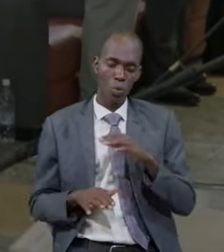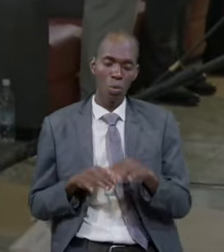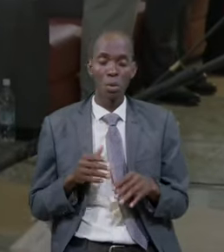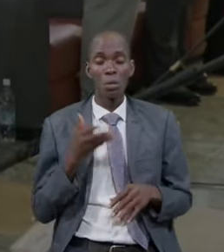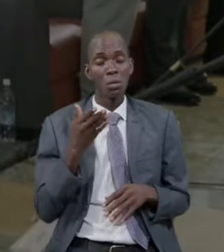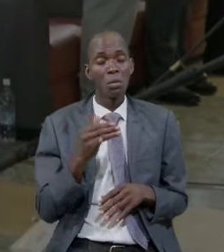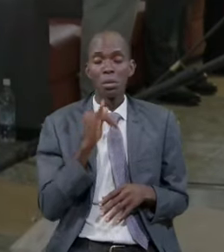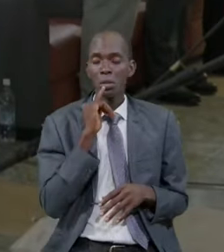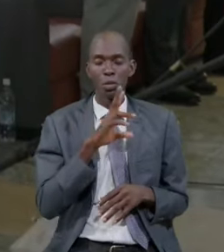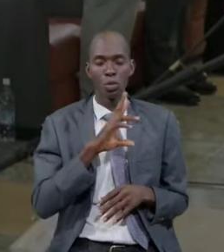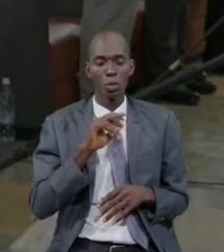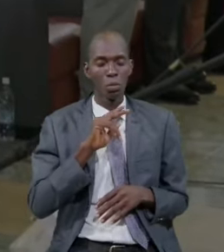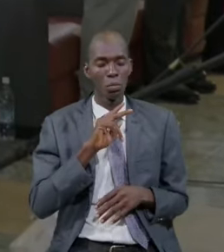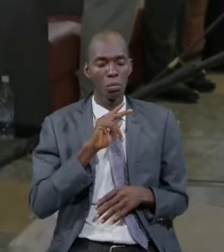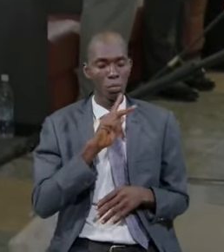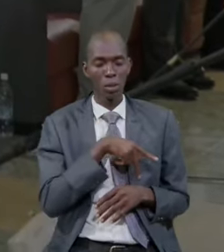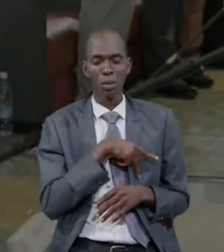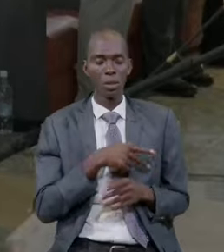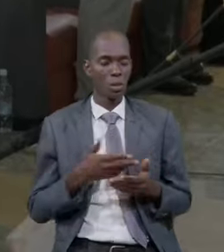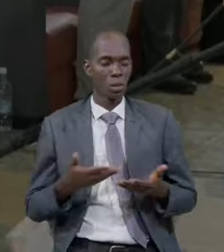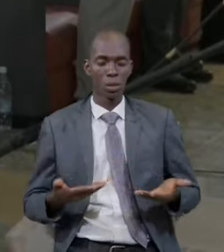Il n'y a pas de personnalité sur terre,